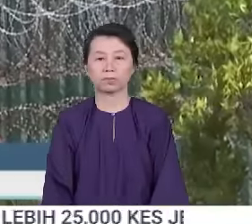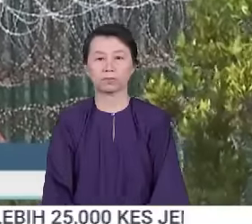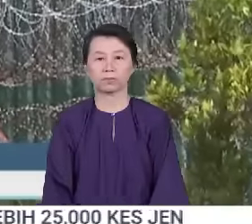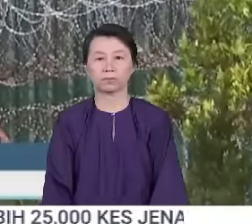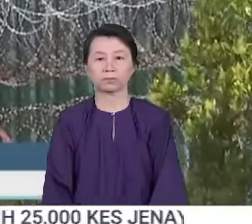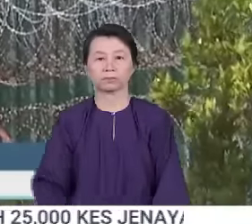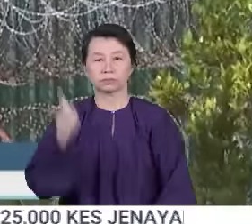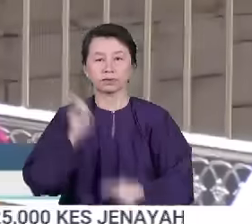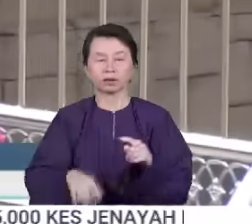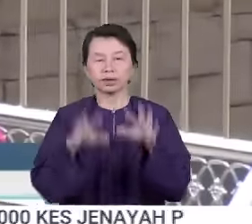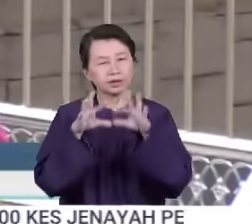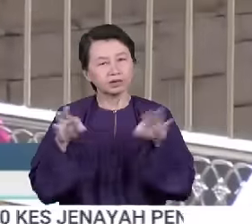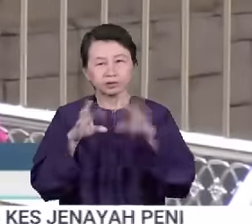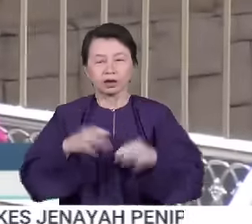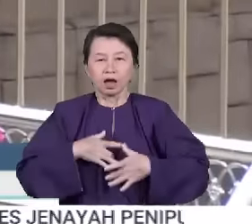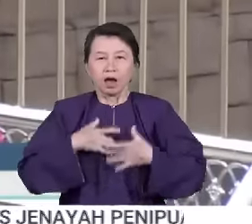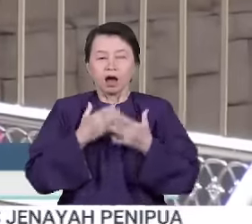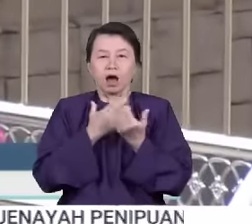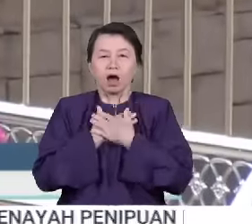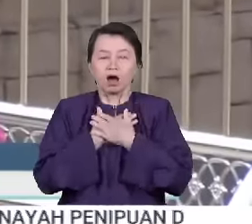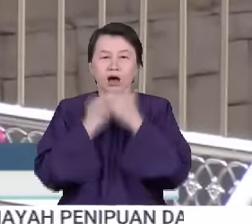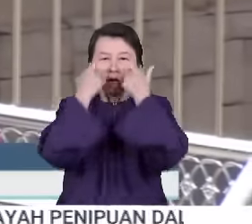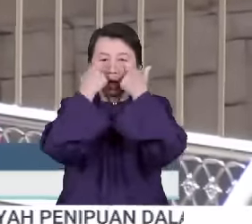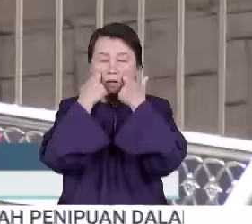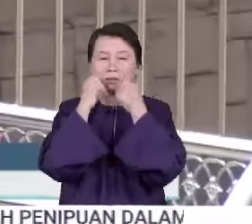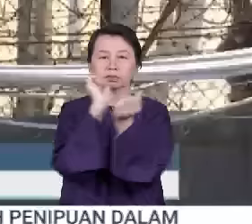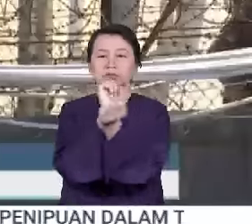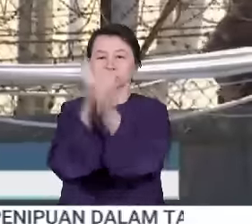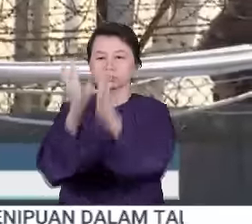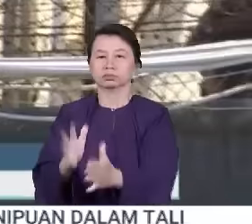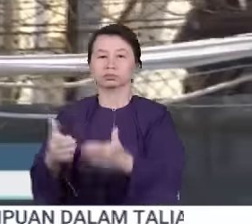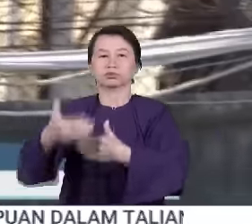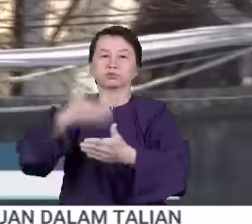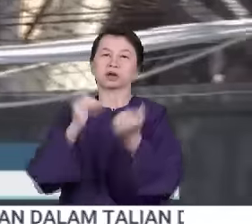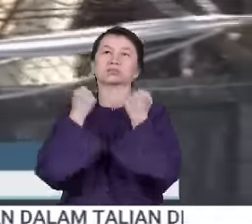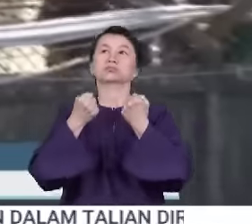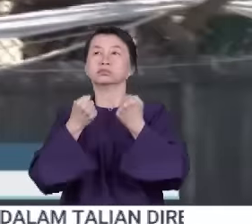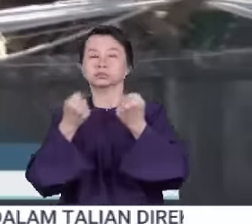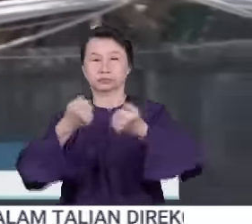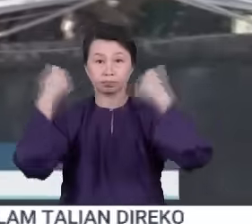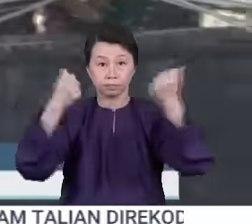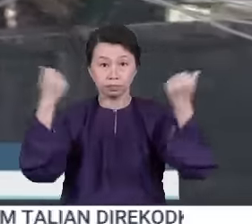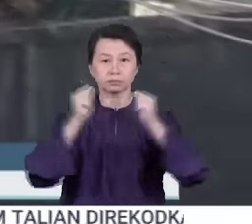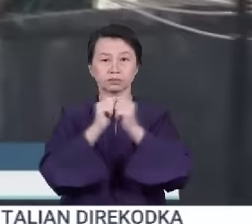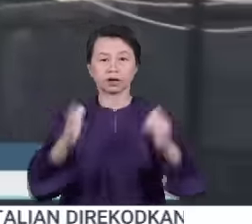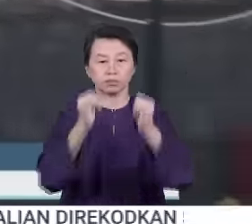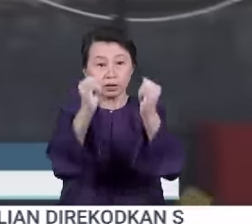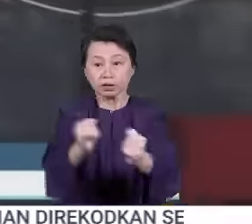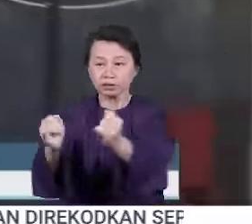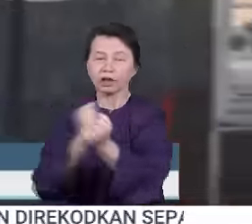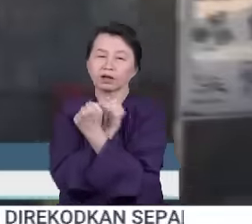Tidak dapat digambarkan perasaan hiba penghuni di sebalik tirai besi menyambut hari raya tanpa insan